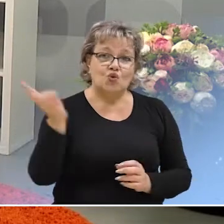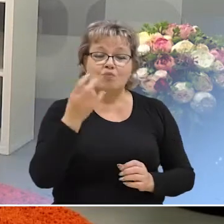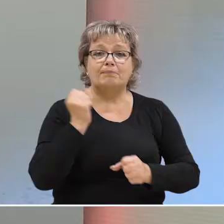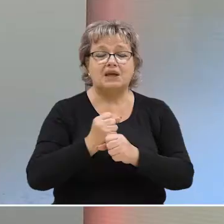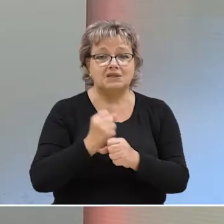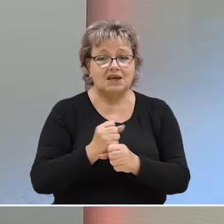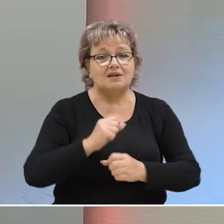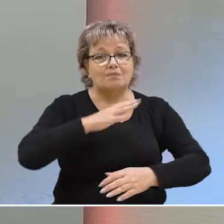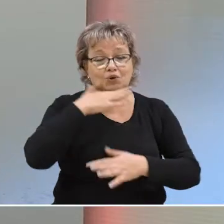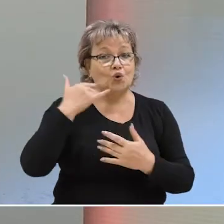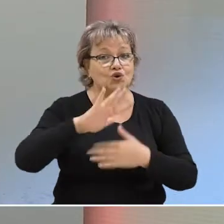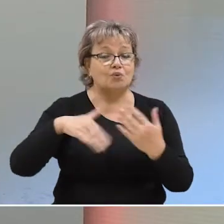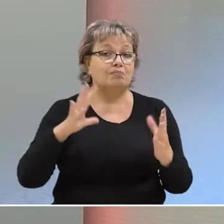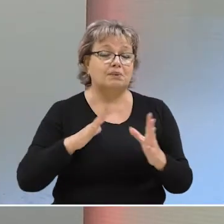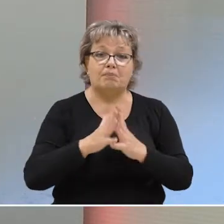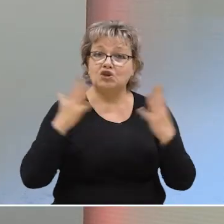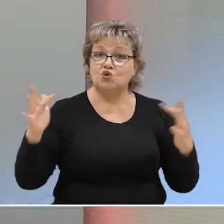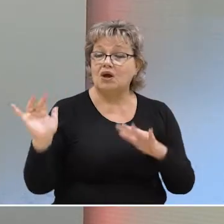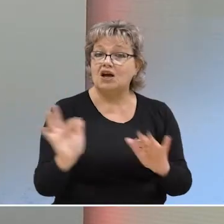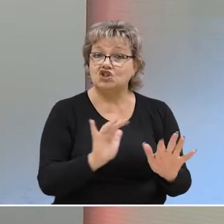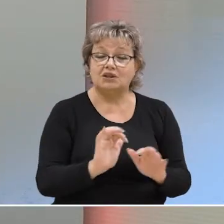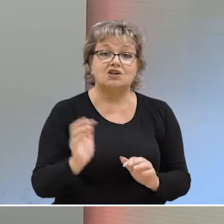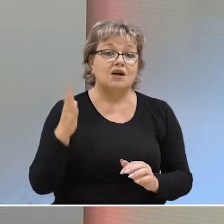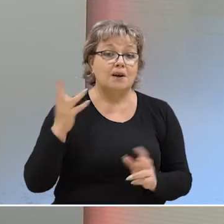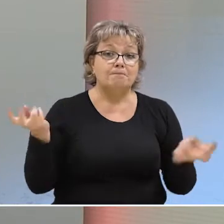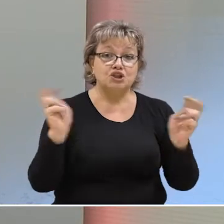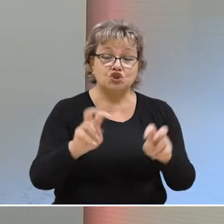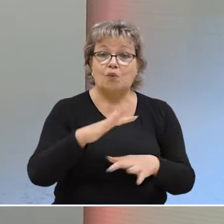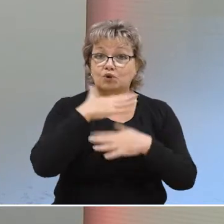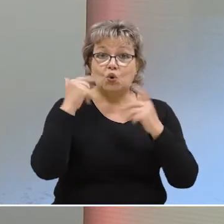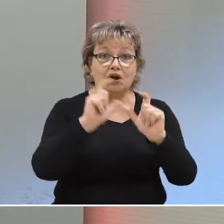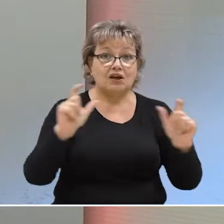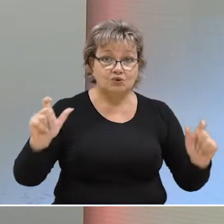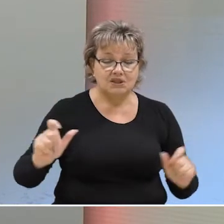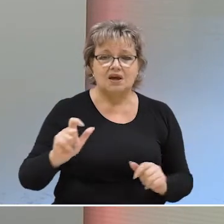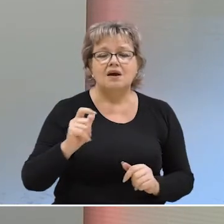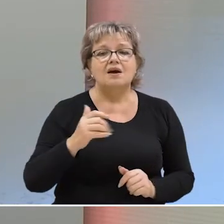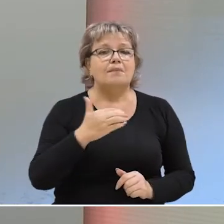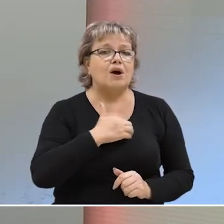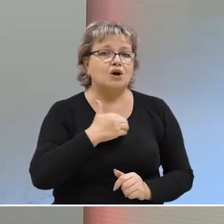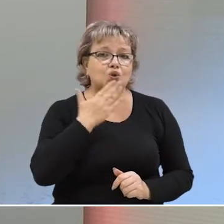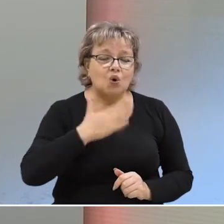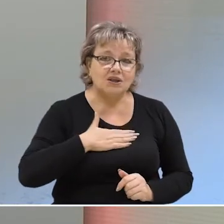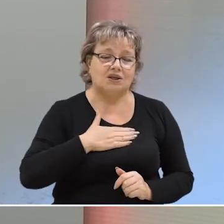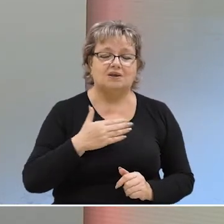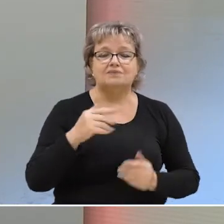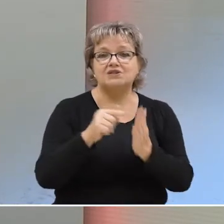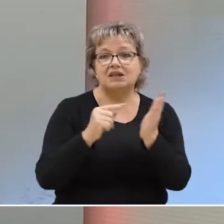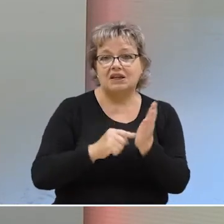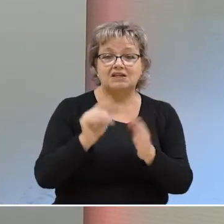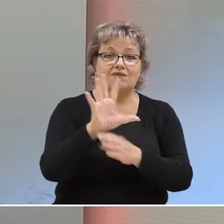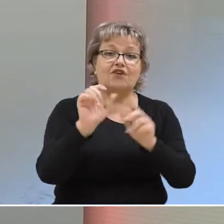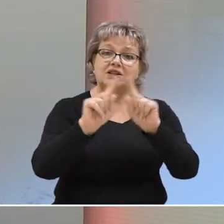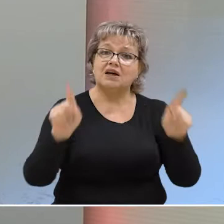потому что наделал, точнее, много шума, потому что был большой ажиотаж, пришло очень много людей, конечно же, поклонники восторженно делились